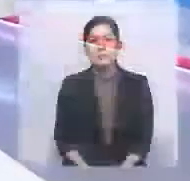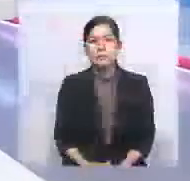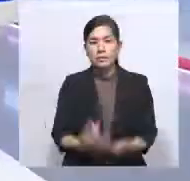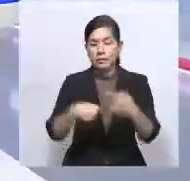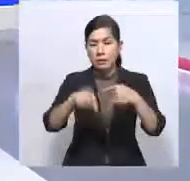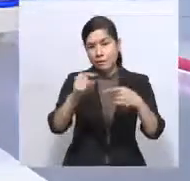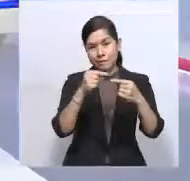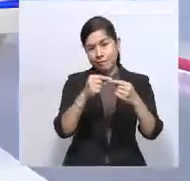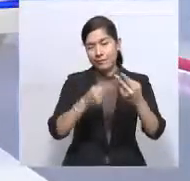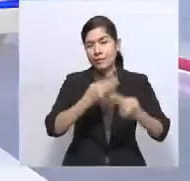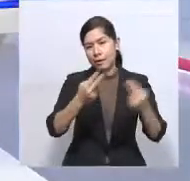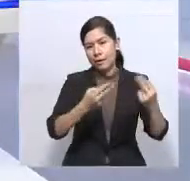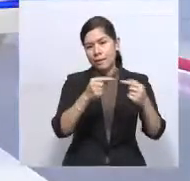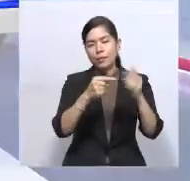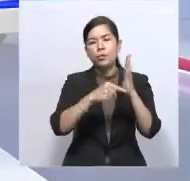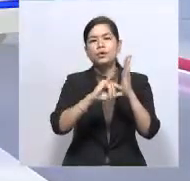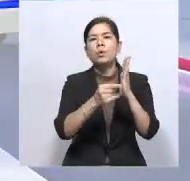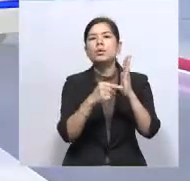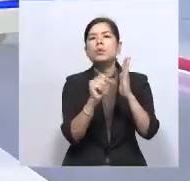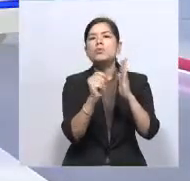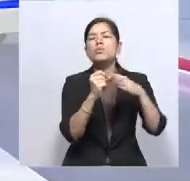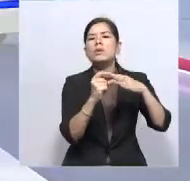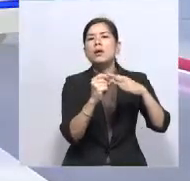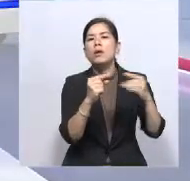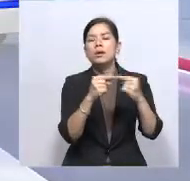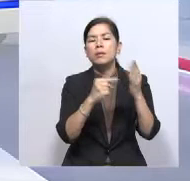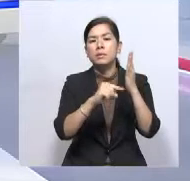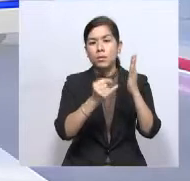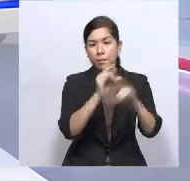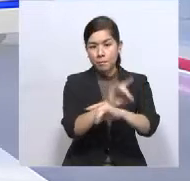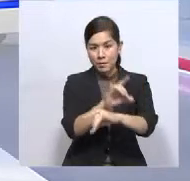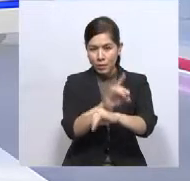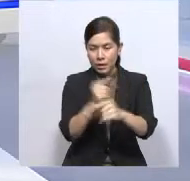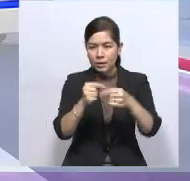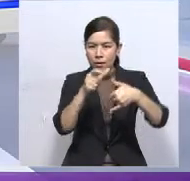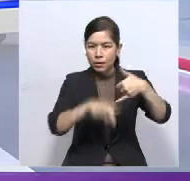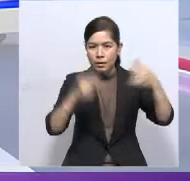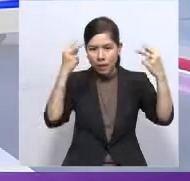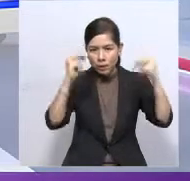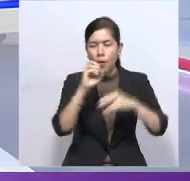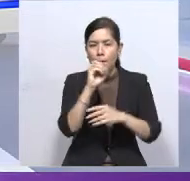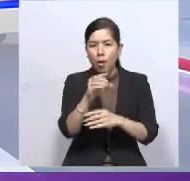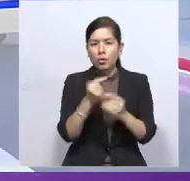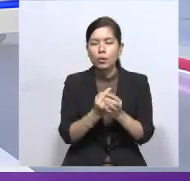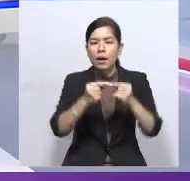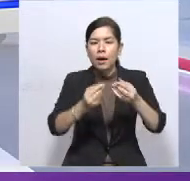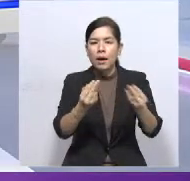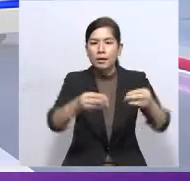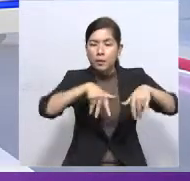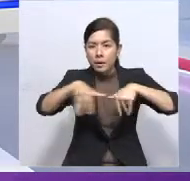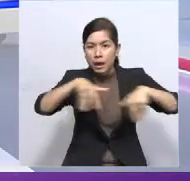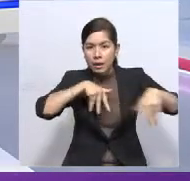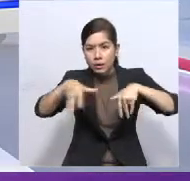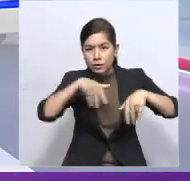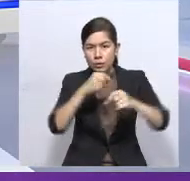ในการลงพื้นที่จังหวัดสมุทรสาครและจังหวัดเพชรบุรีนะคะนายกรัฐมนตรีได้ขอให้ประชาชนใช้ที่ดินที่รัฐบาลจัดสรรให้อย่างเกิดประโยช